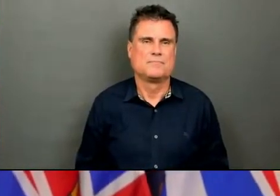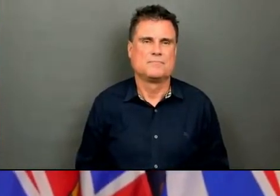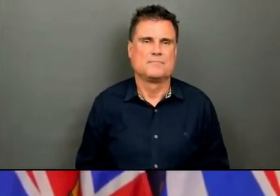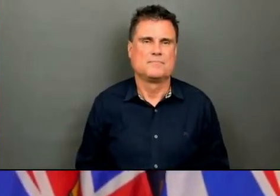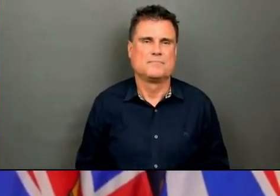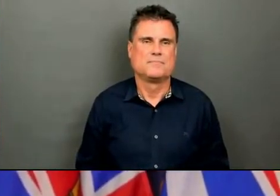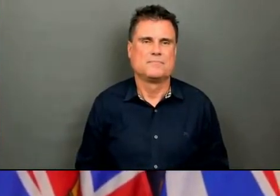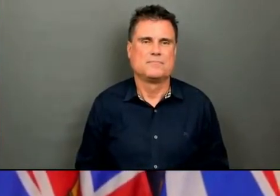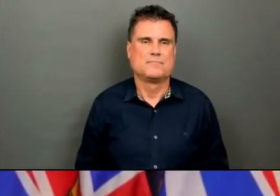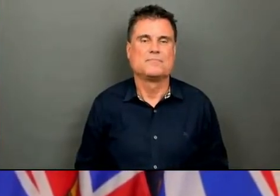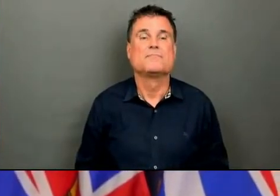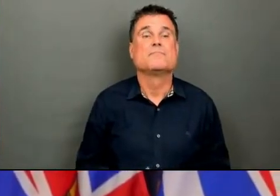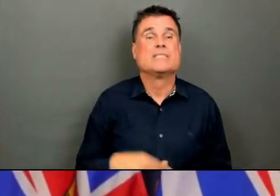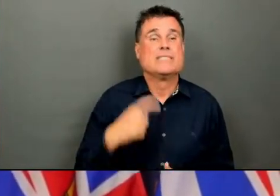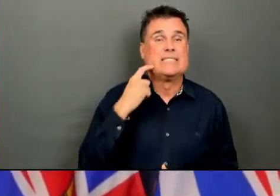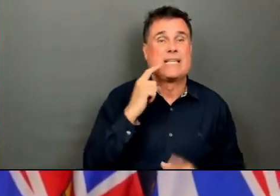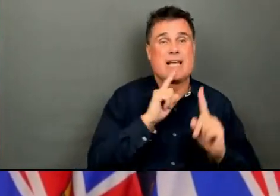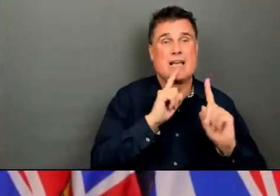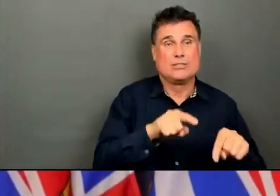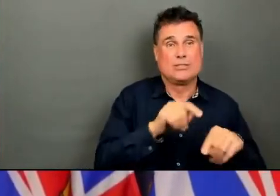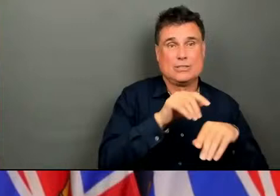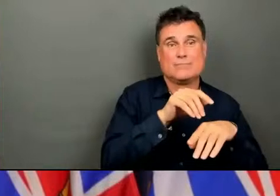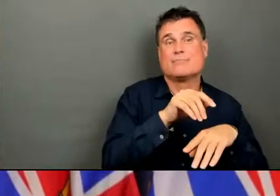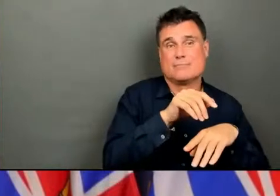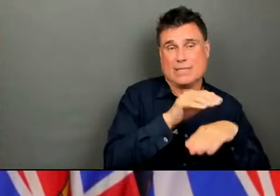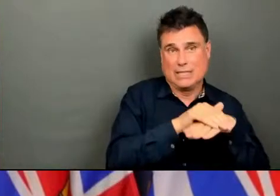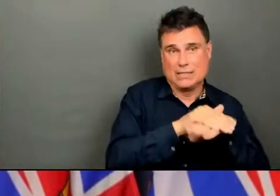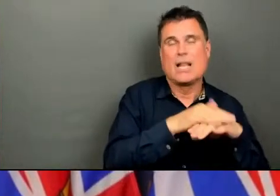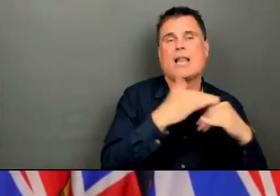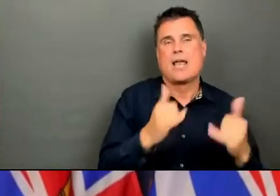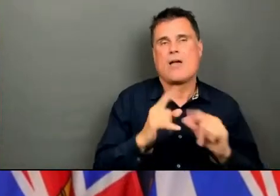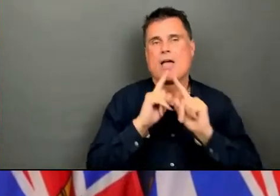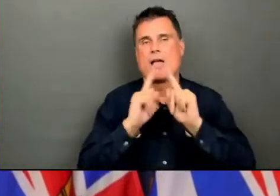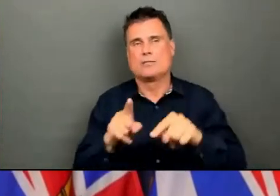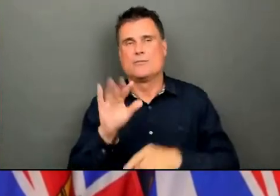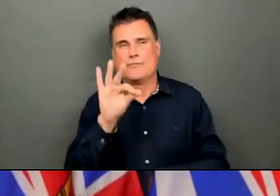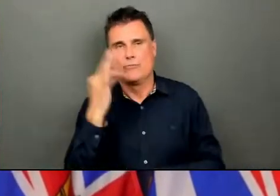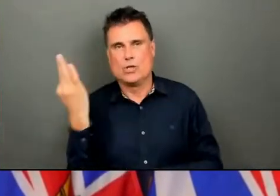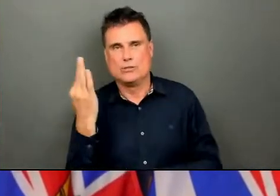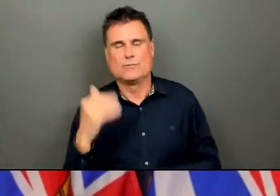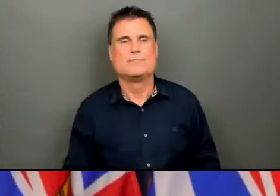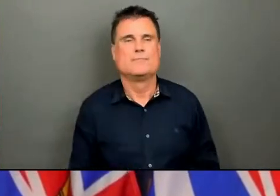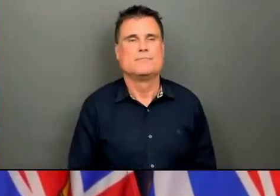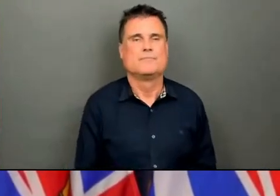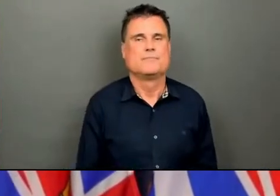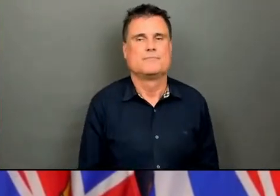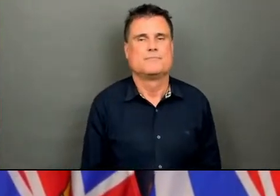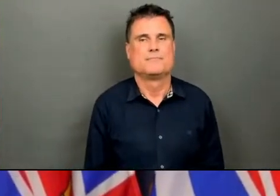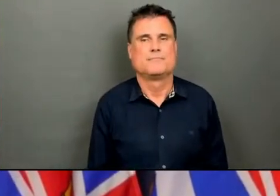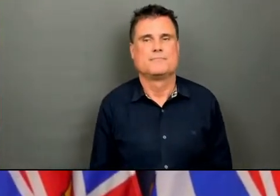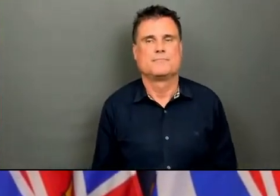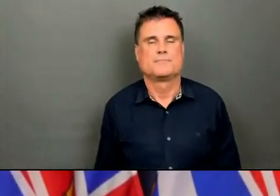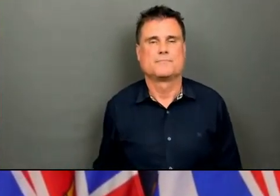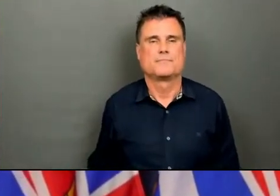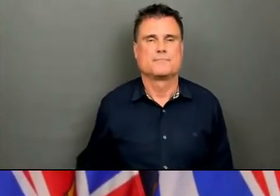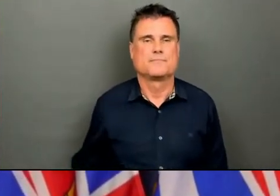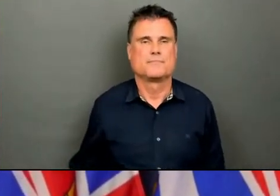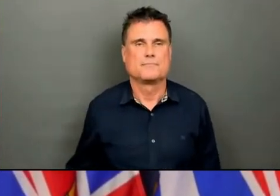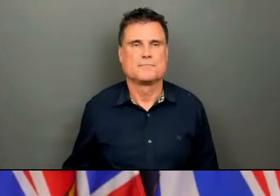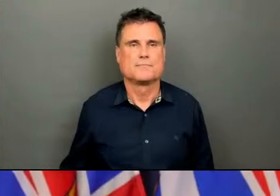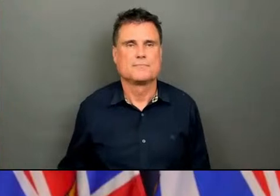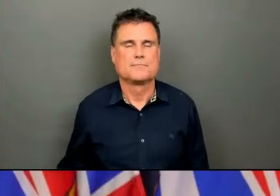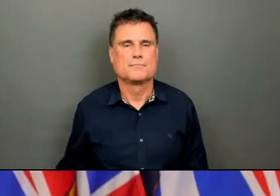Oui, effectivement, ce que la Dr. Henry vient de dire, c'est que la différence entre 10 ans, 8